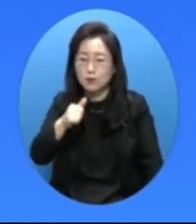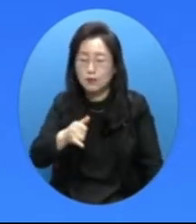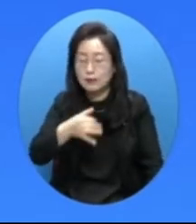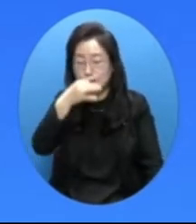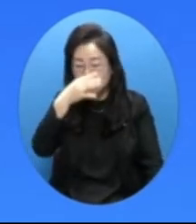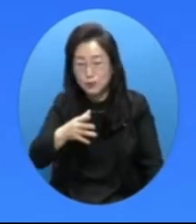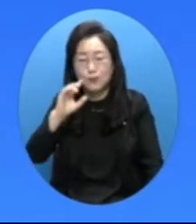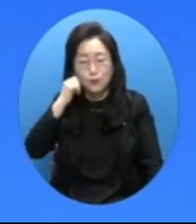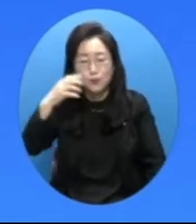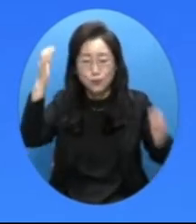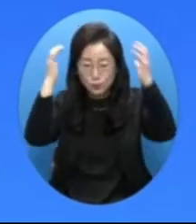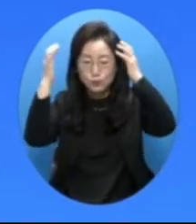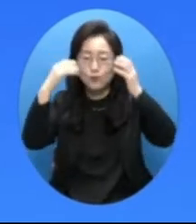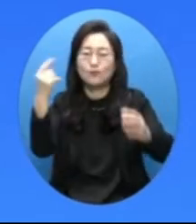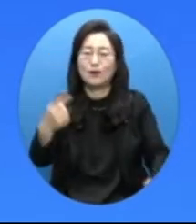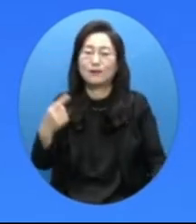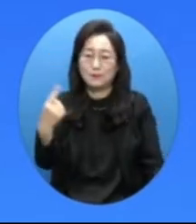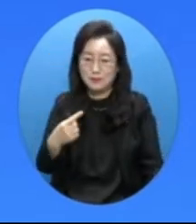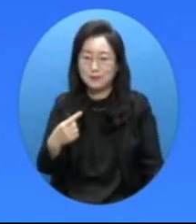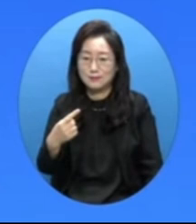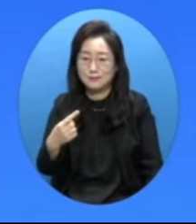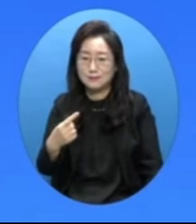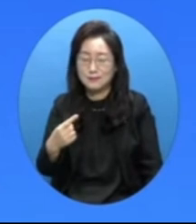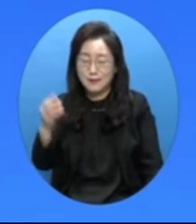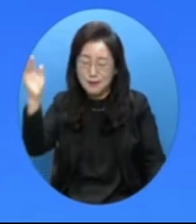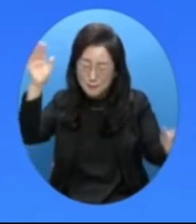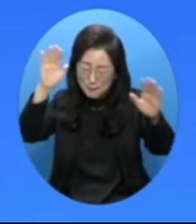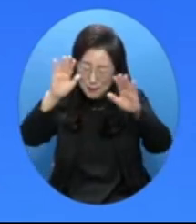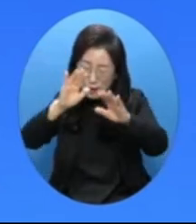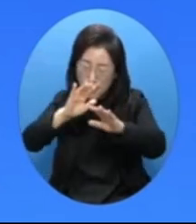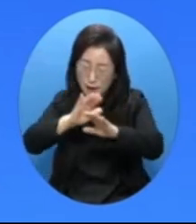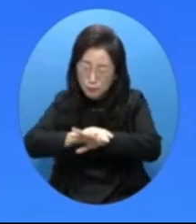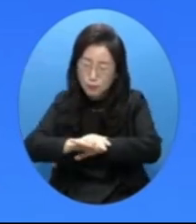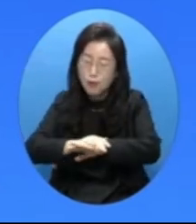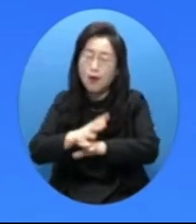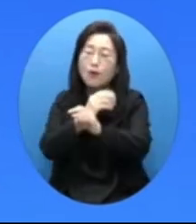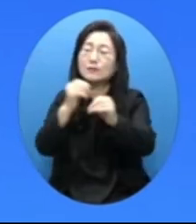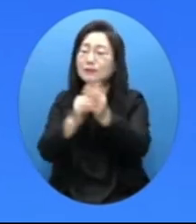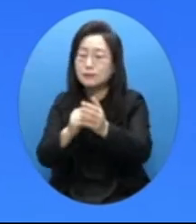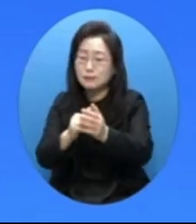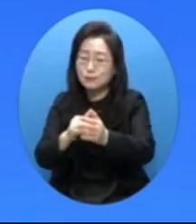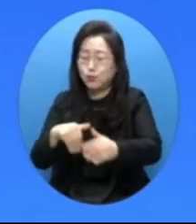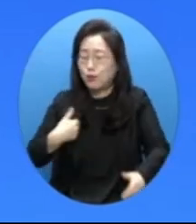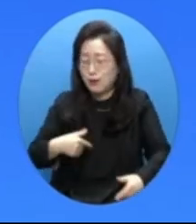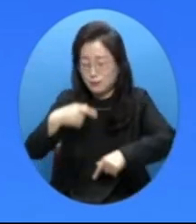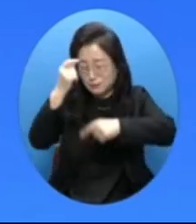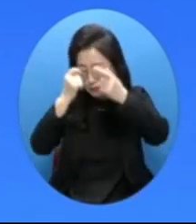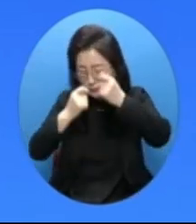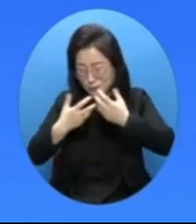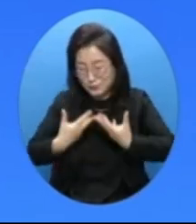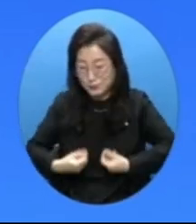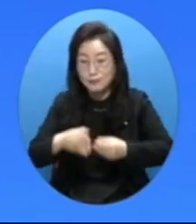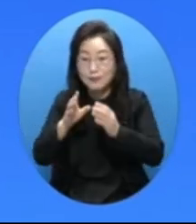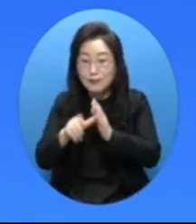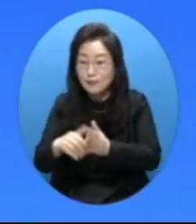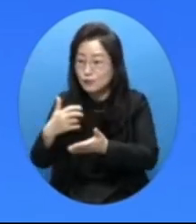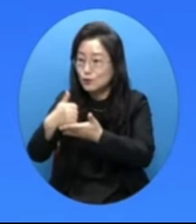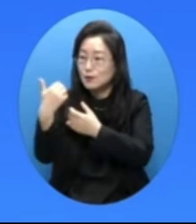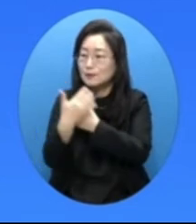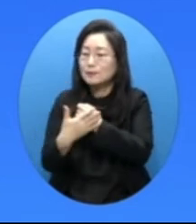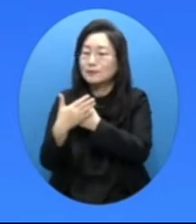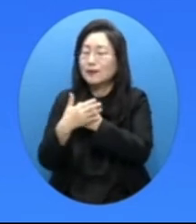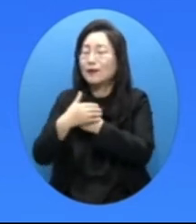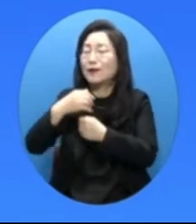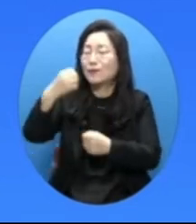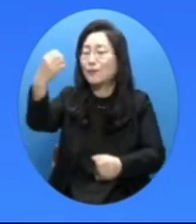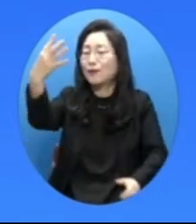어려운 고통의 밤이 다가옵니다이 밤이 언제 끝날지 몰라 눈물을 흘리고 낚시하고 있을 때 주의 은혜가 우리에게